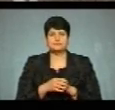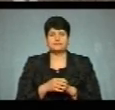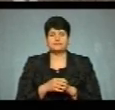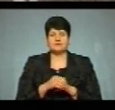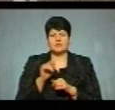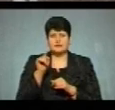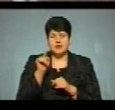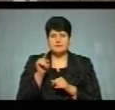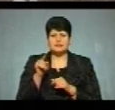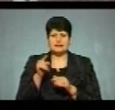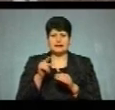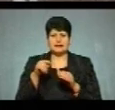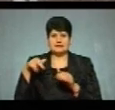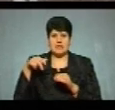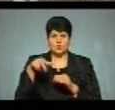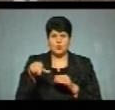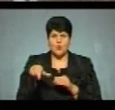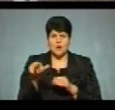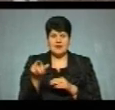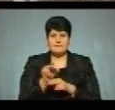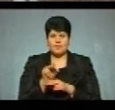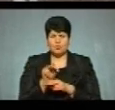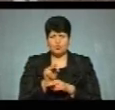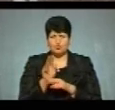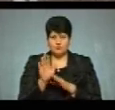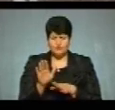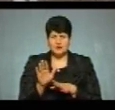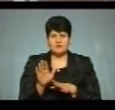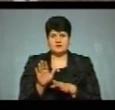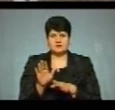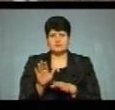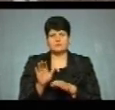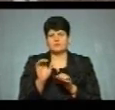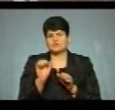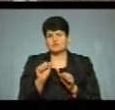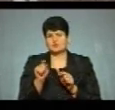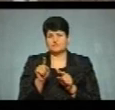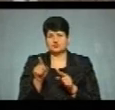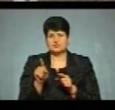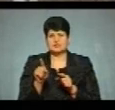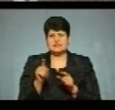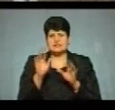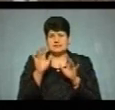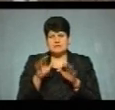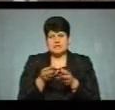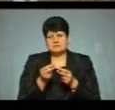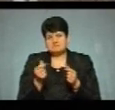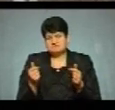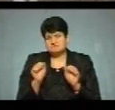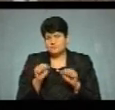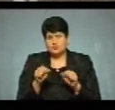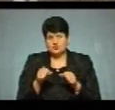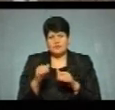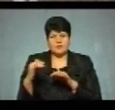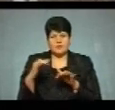Там, на тротуарі, ми підремонтували, мабуть, щось промило чи відталення снігу. далі воно